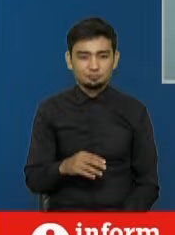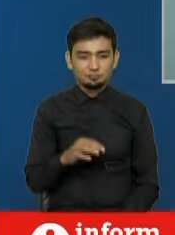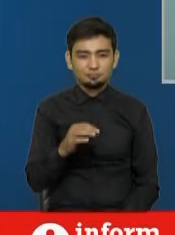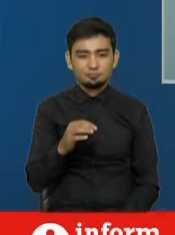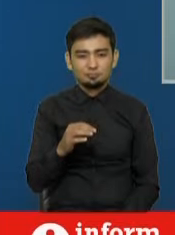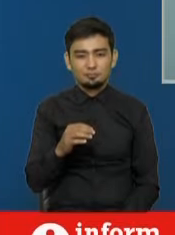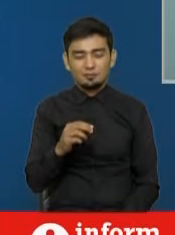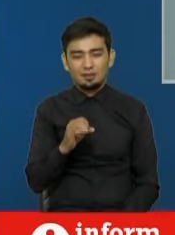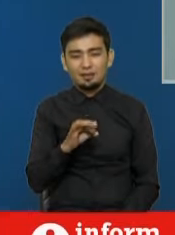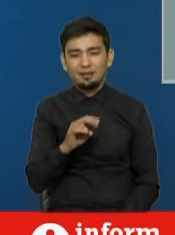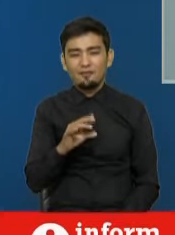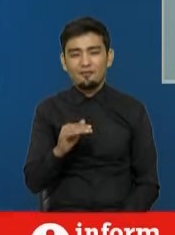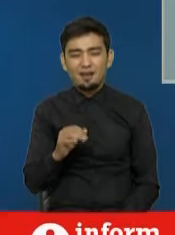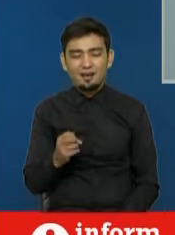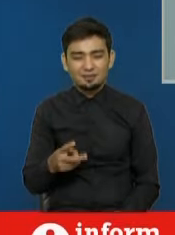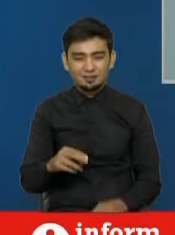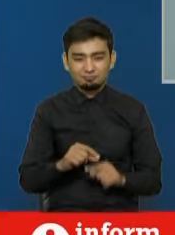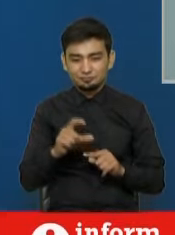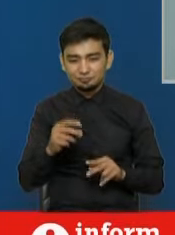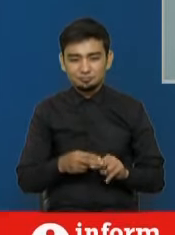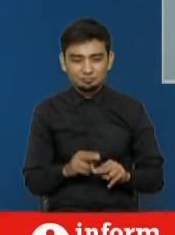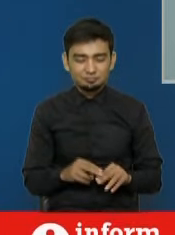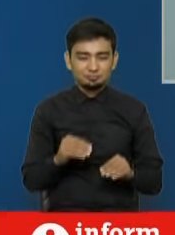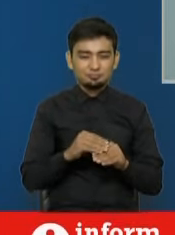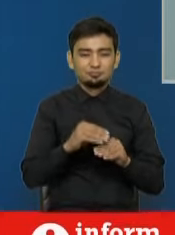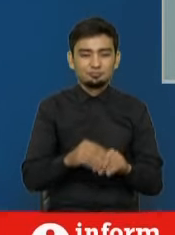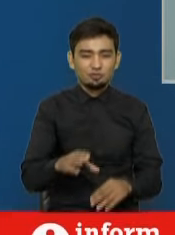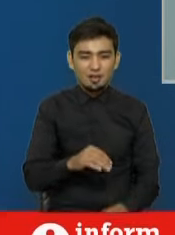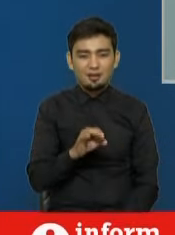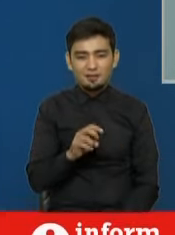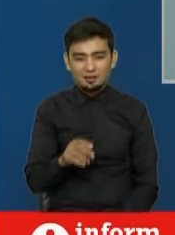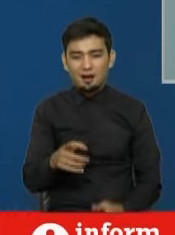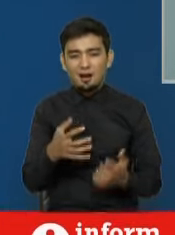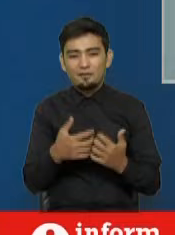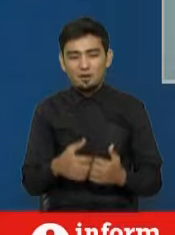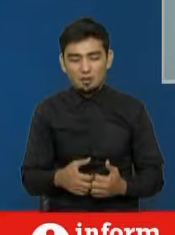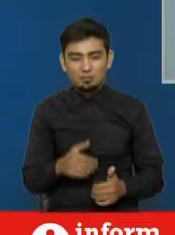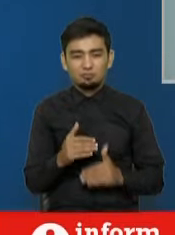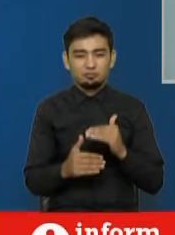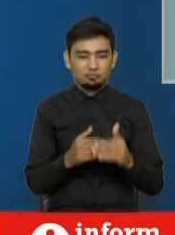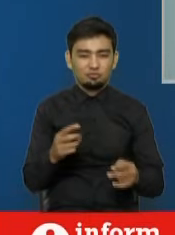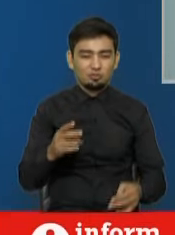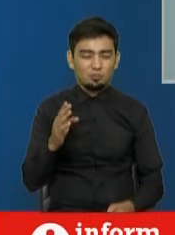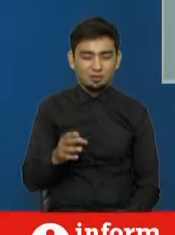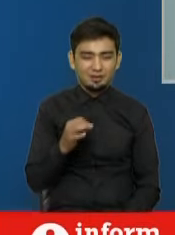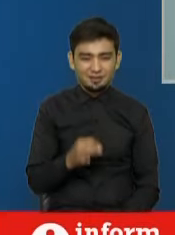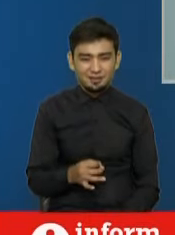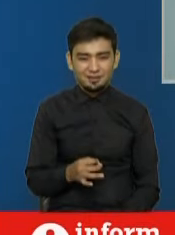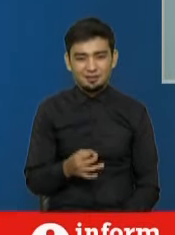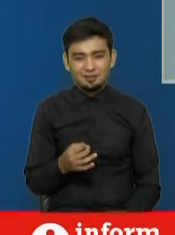процесс инфляции происходит. Накопленная внутренняя инфляция, она должна автоматически отразиться. Хотим того